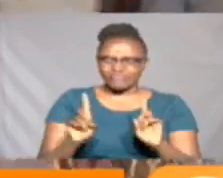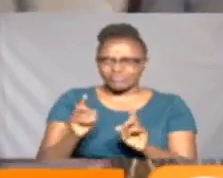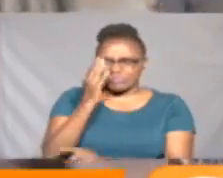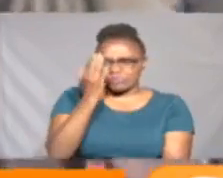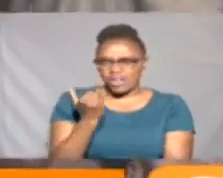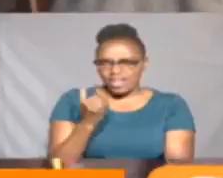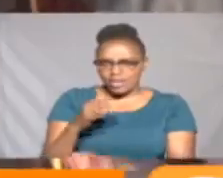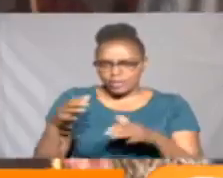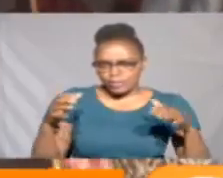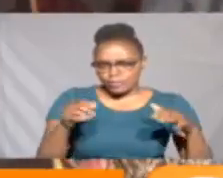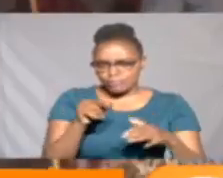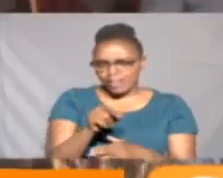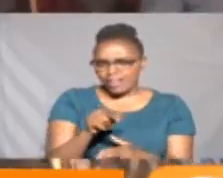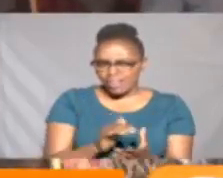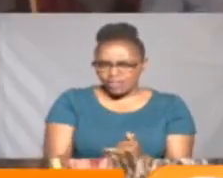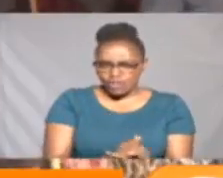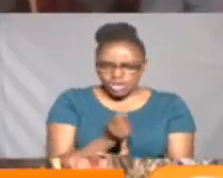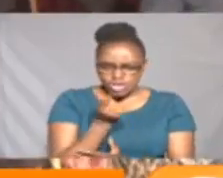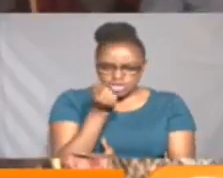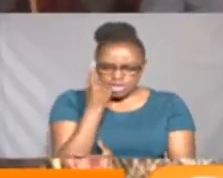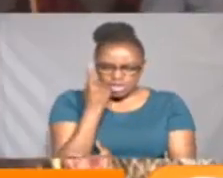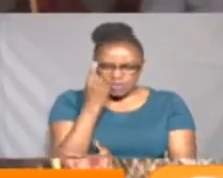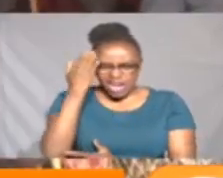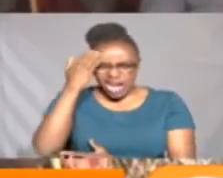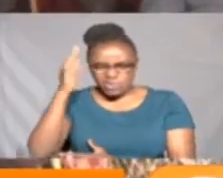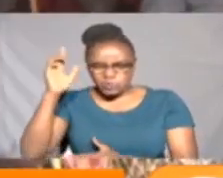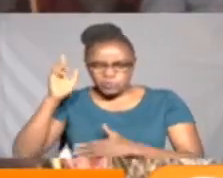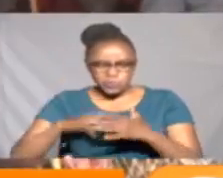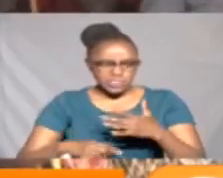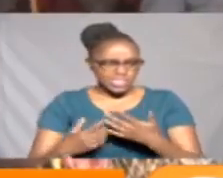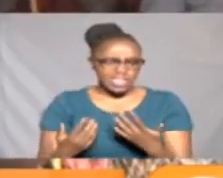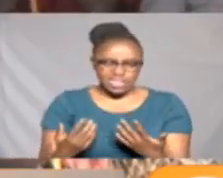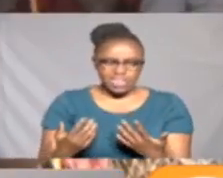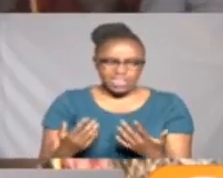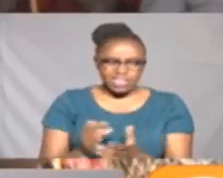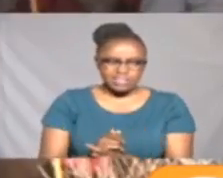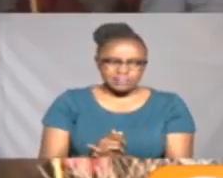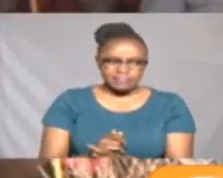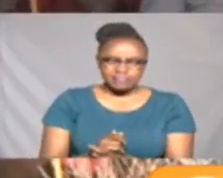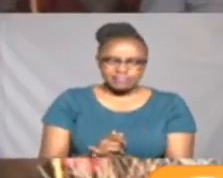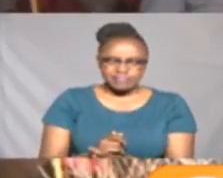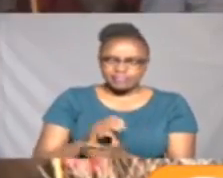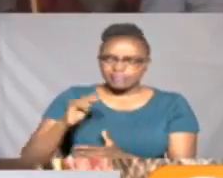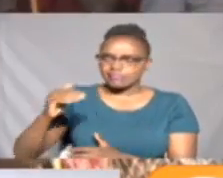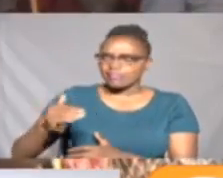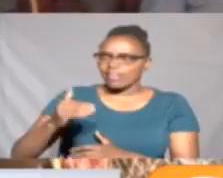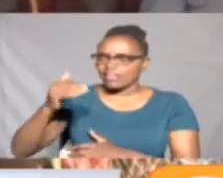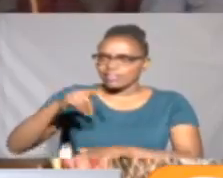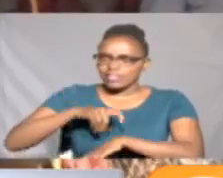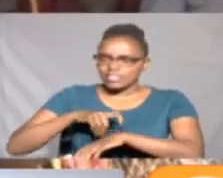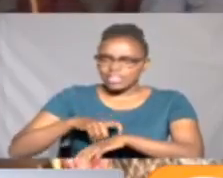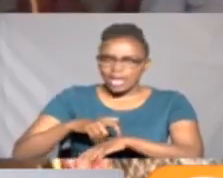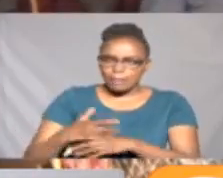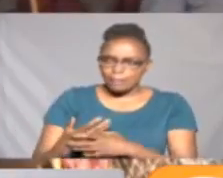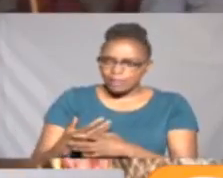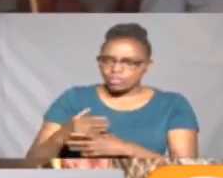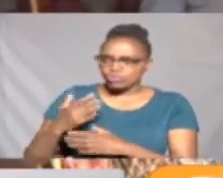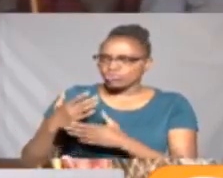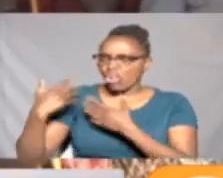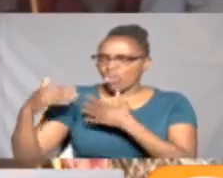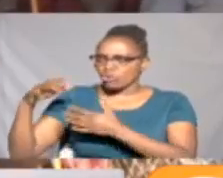sababu kikundi hii, ya kieleweke sujui nini, hatuwezi kuwa kila wakati mtu akipoteza